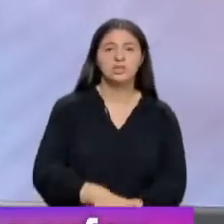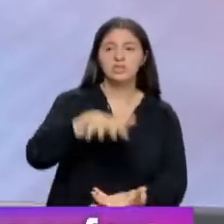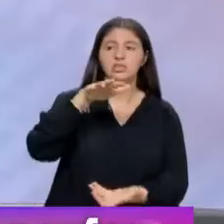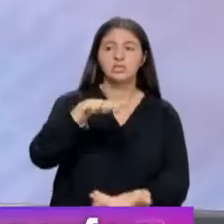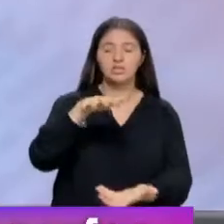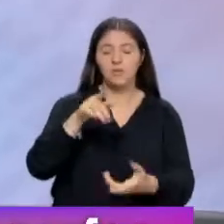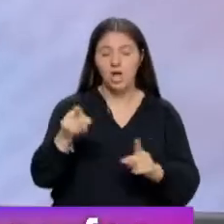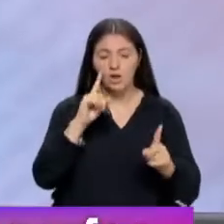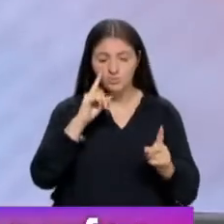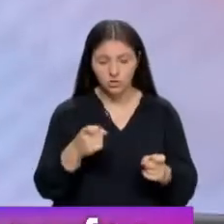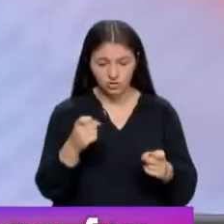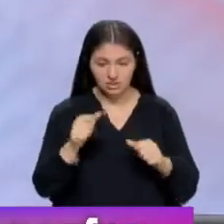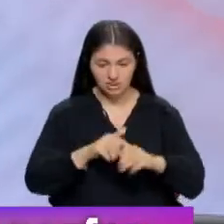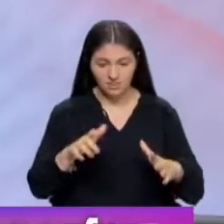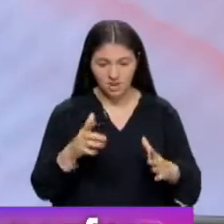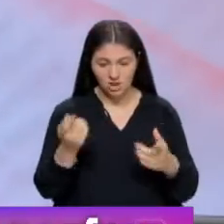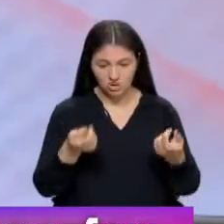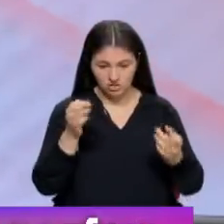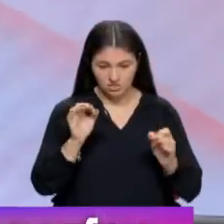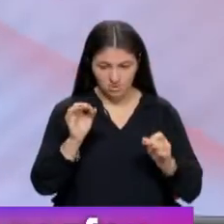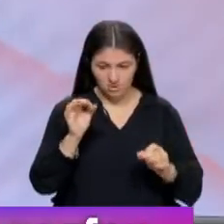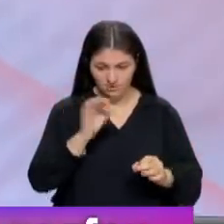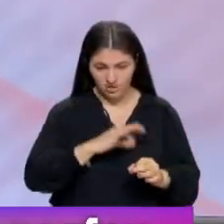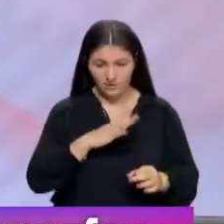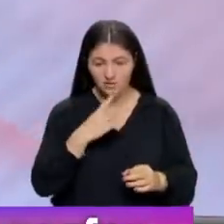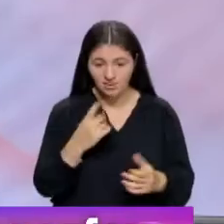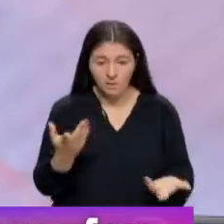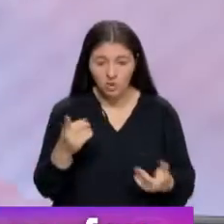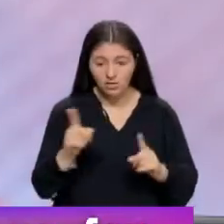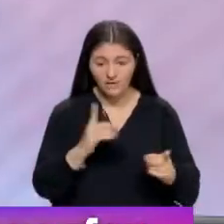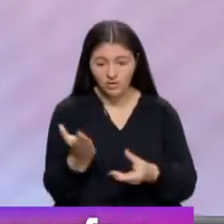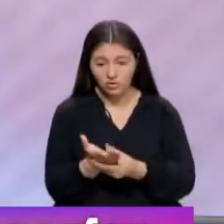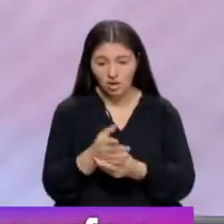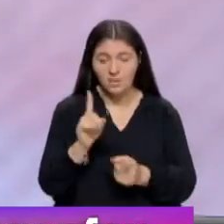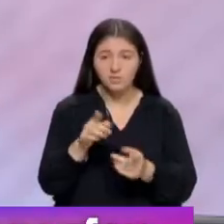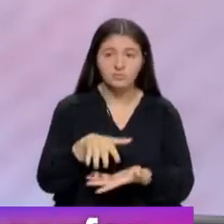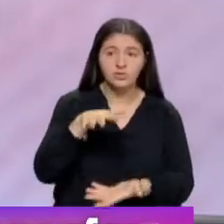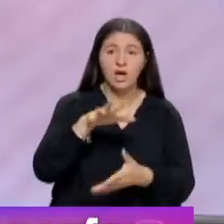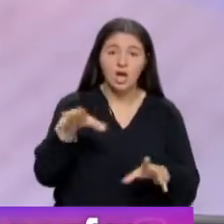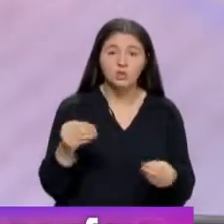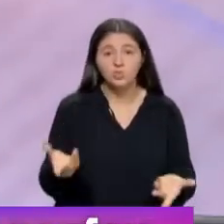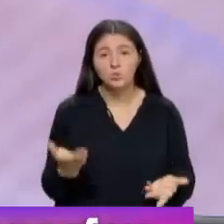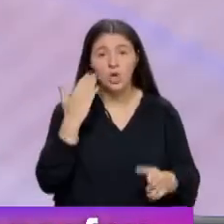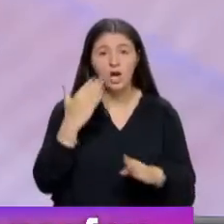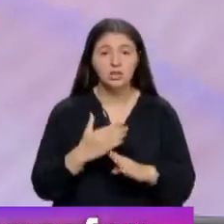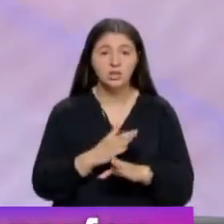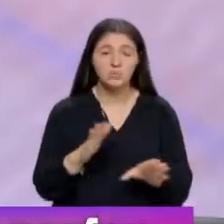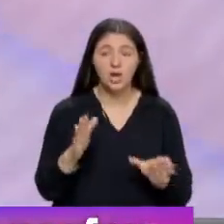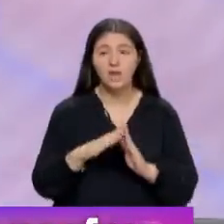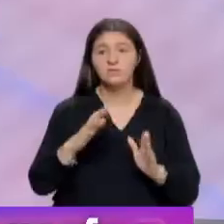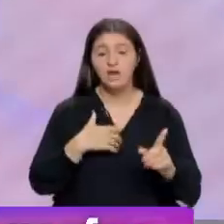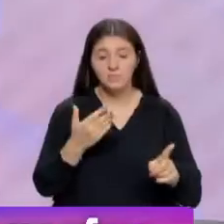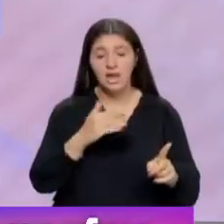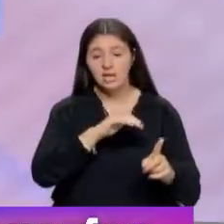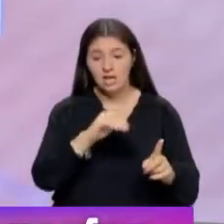böyle araba yolculuk sistemi işe yaradı deniliyor ama o dava dosyaları adillerde birikiyor herkes çünkü anlaşamıyor Ev